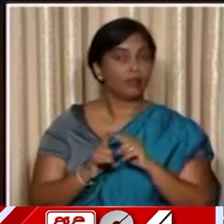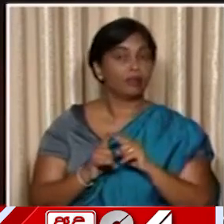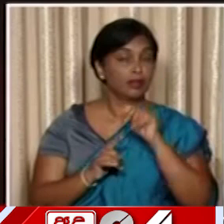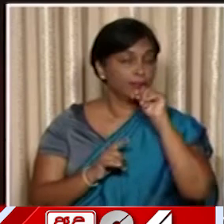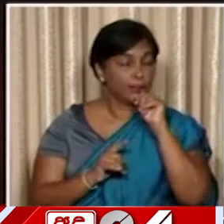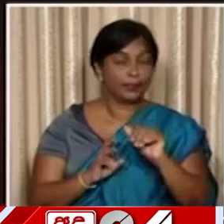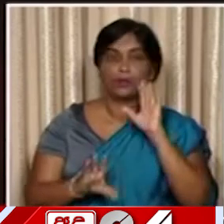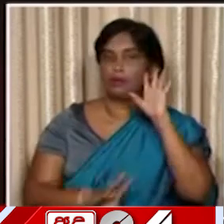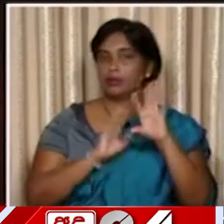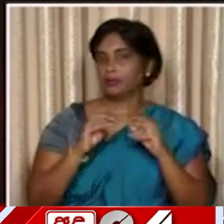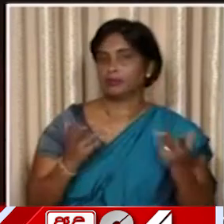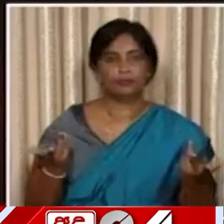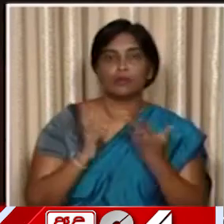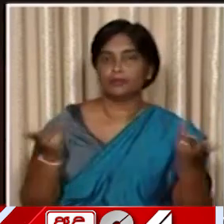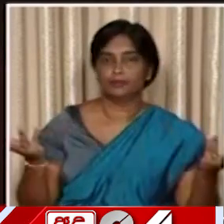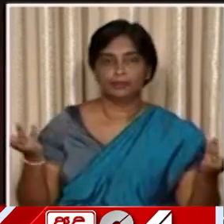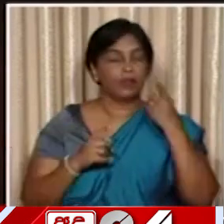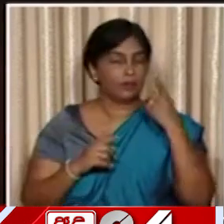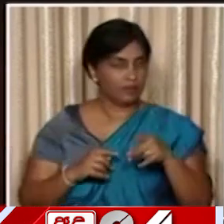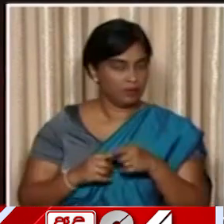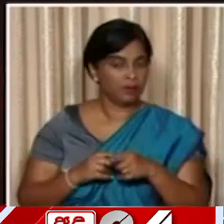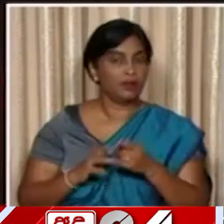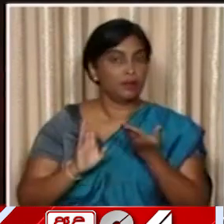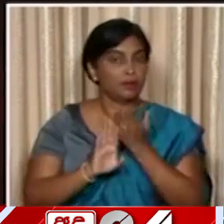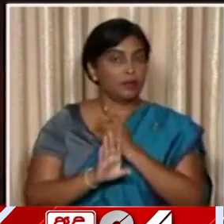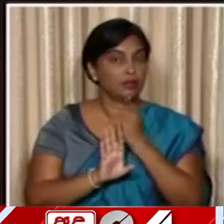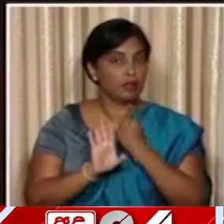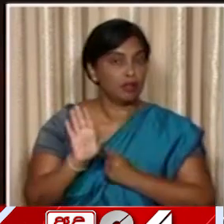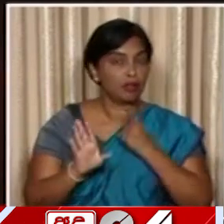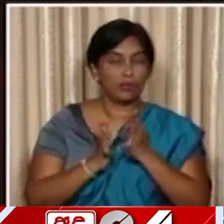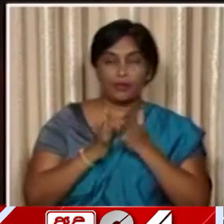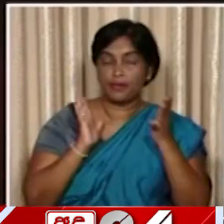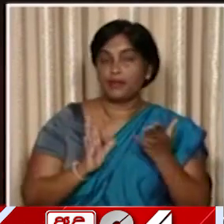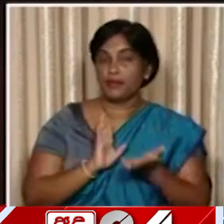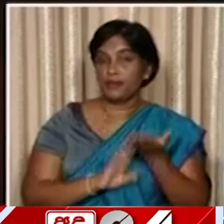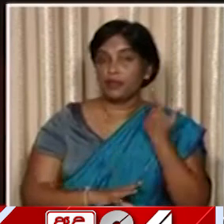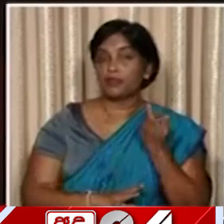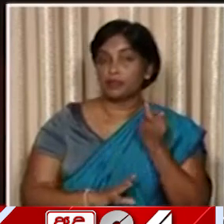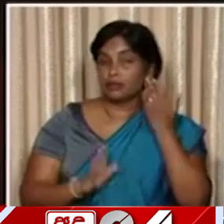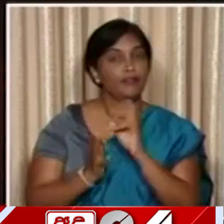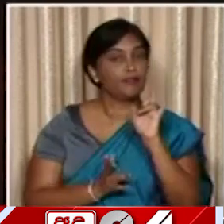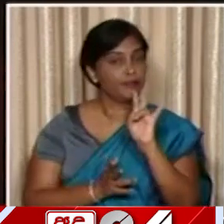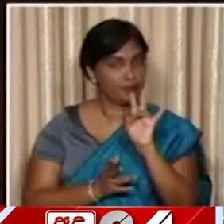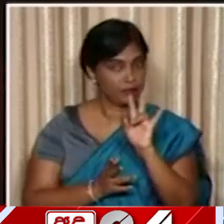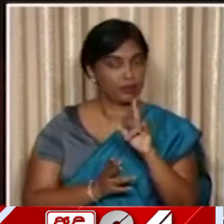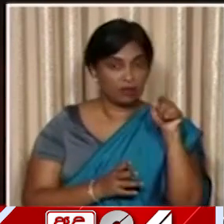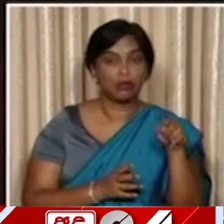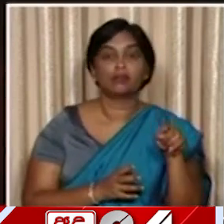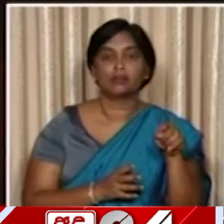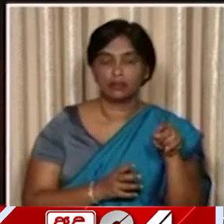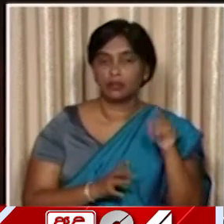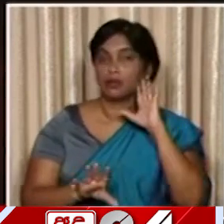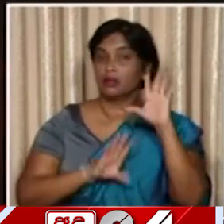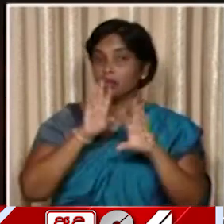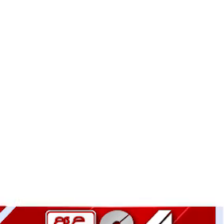නිශ්චිත තොරතුරු නොමැති බවට සඳහන් වෙලා තිබේ. එසේම පසුගිය වසරේ වැඩිම මුදලක් වෙන් කළ යෝජනා 25න් 17ක